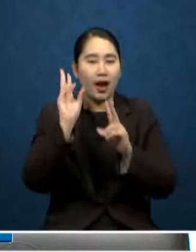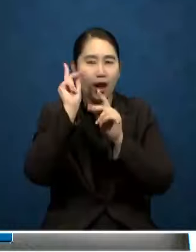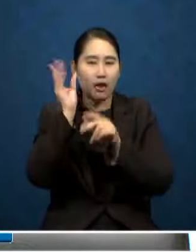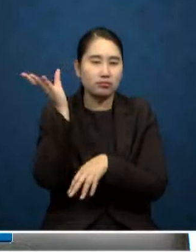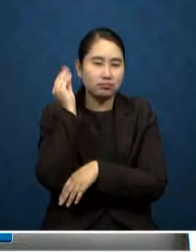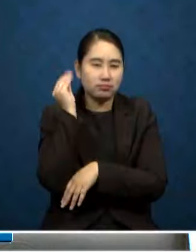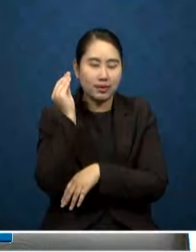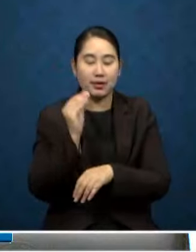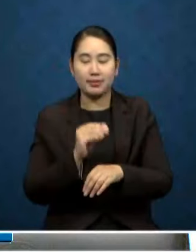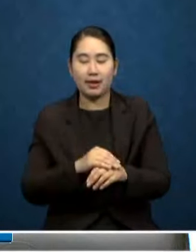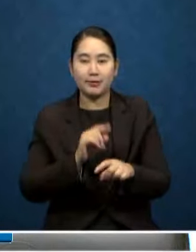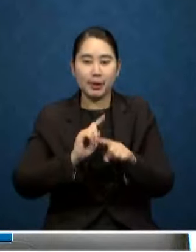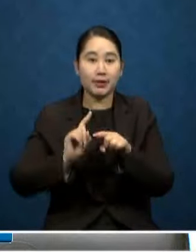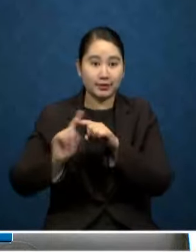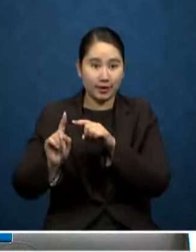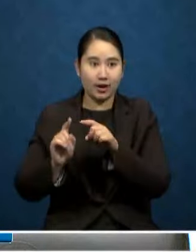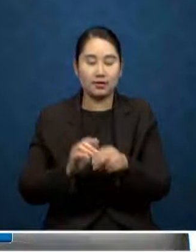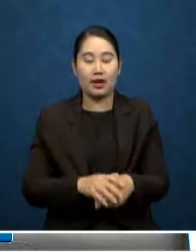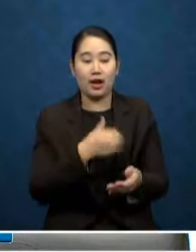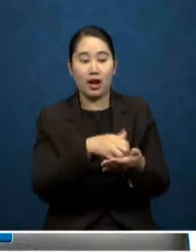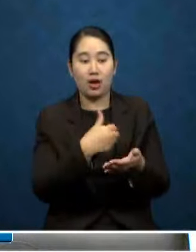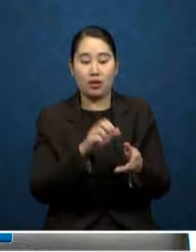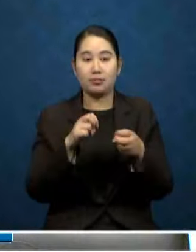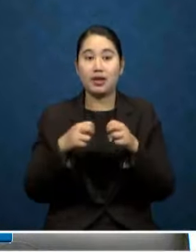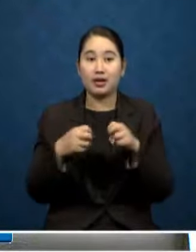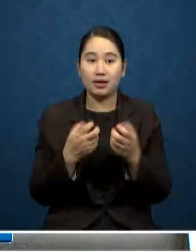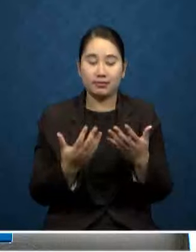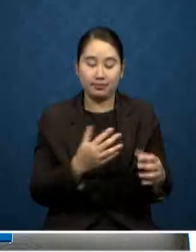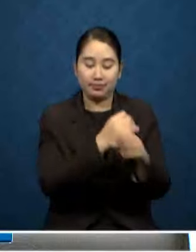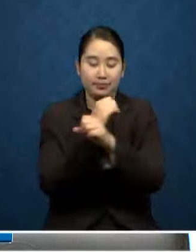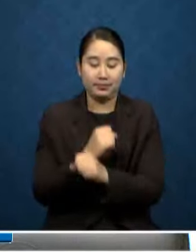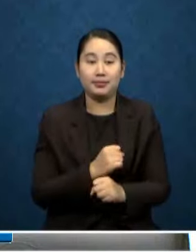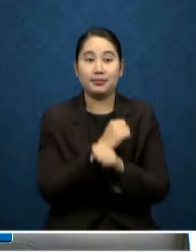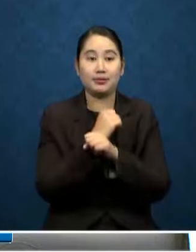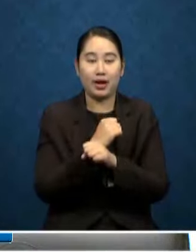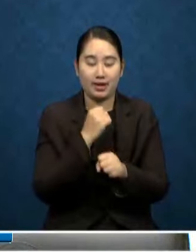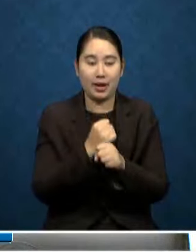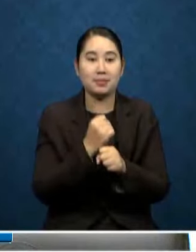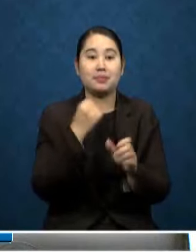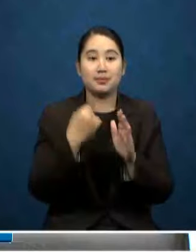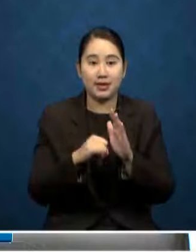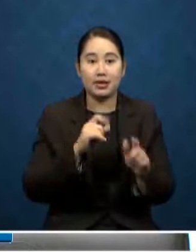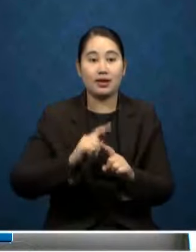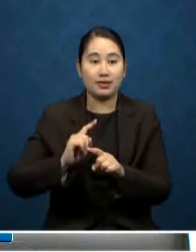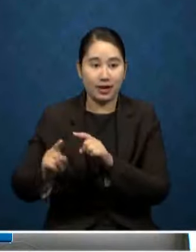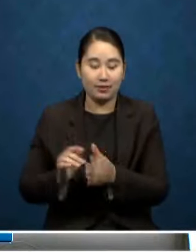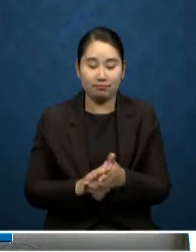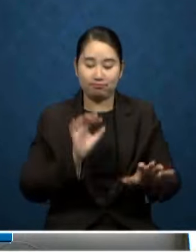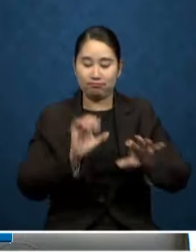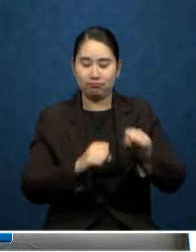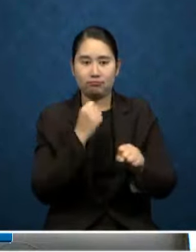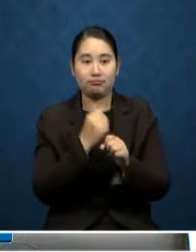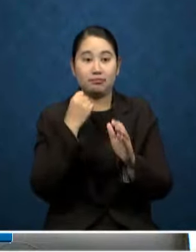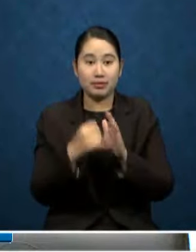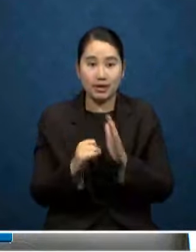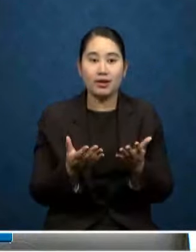าระวังสถานการณ์สำคัญการรายงานเหตุการป้องกันและปราบปรามการกระทำผิดทางอาญาการจับกุมผู้กระทำผิด